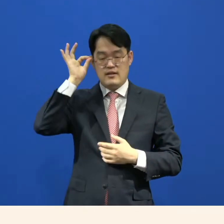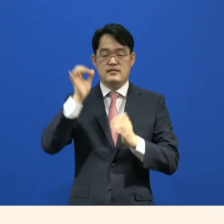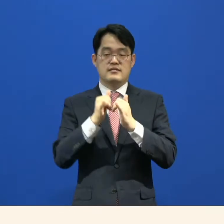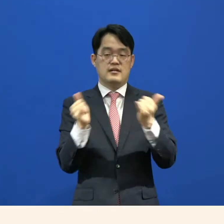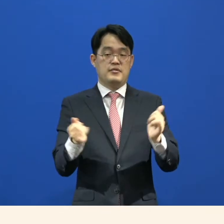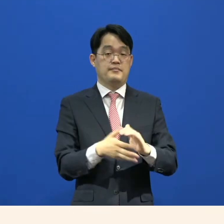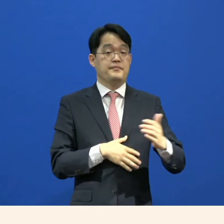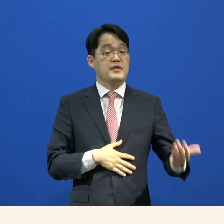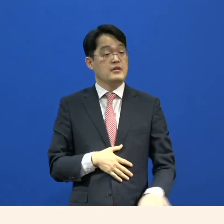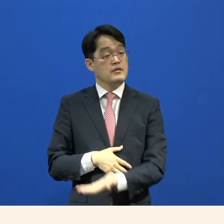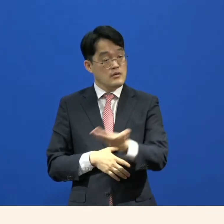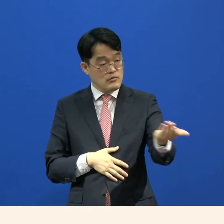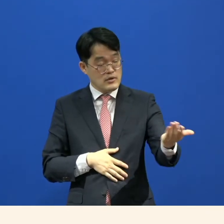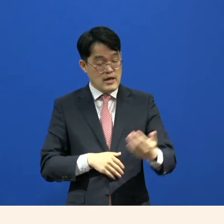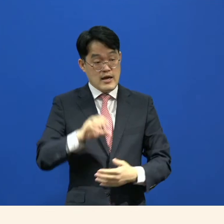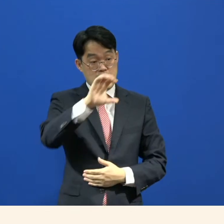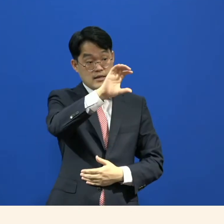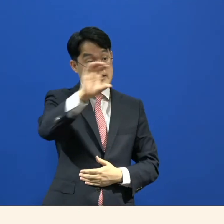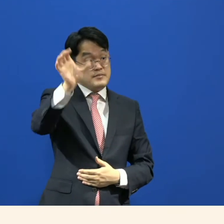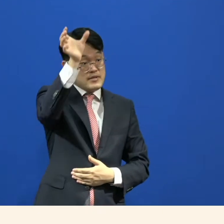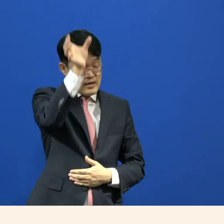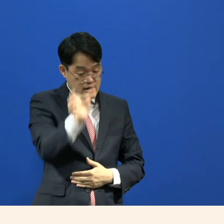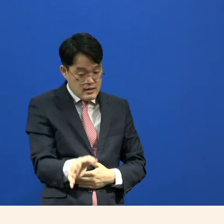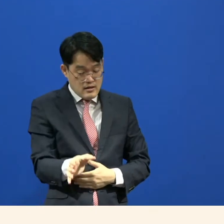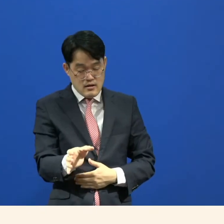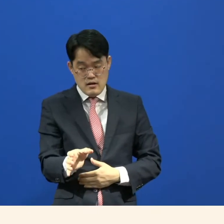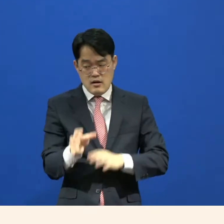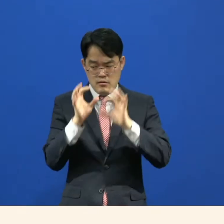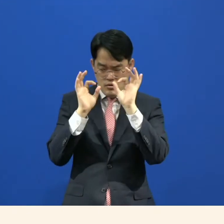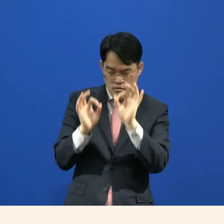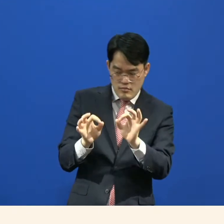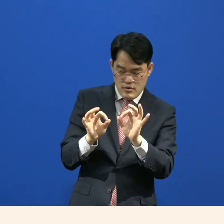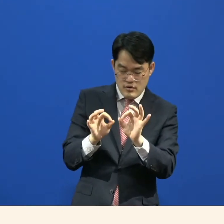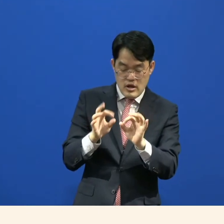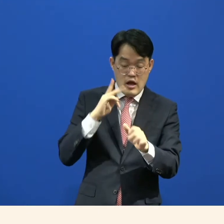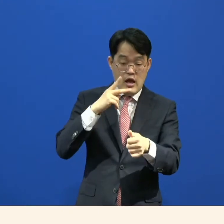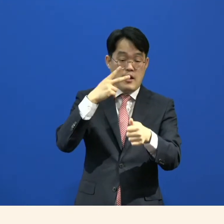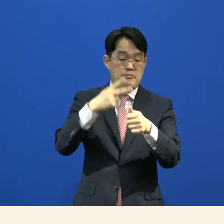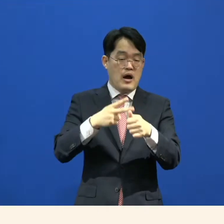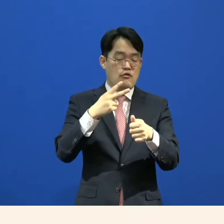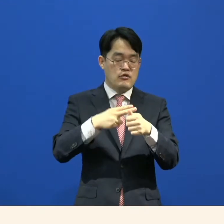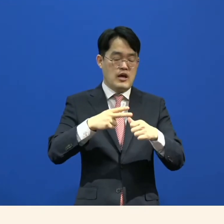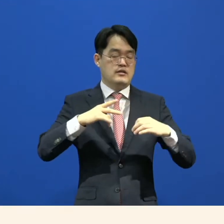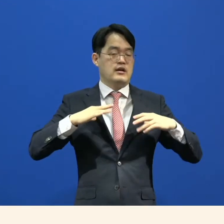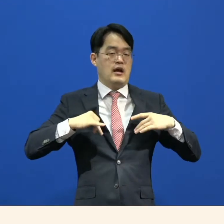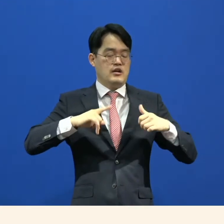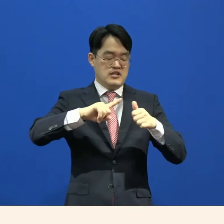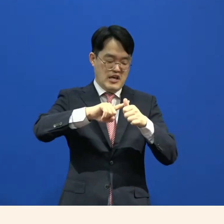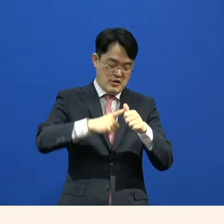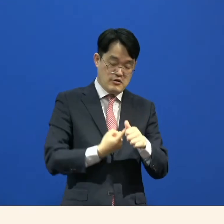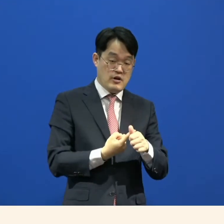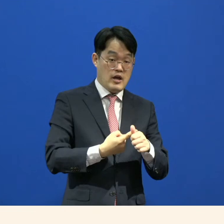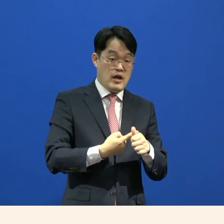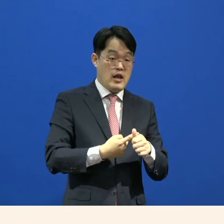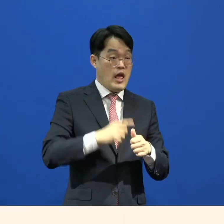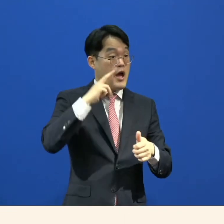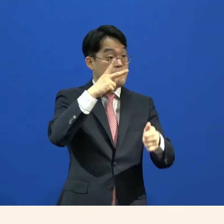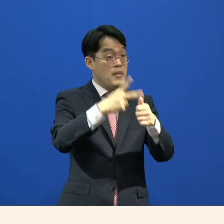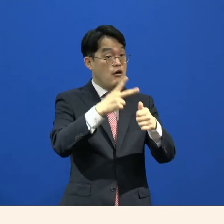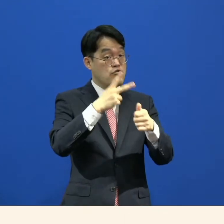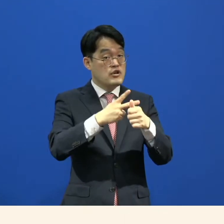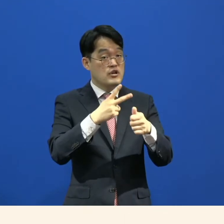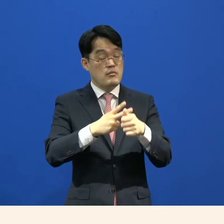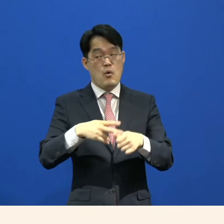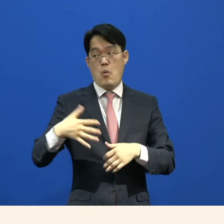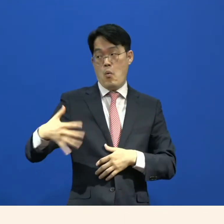여러분 십자가를 제대로 발견하면 바울의 이런 모습이 자연스럽다는 것을 이해하게 될 것입니다. 바울이 대단한 게 아니에요. 바울로